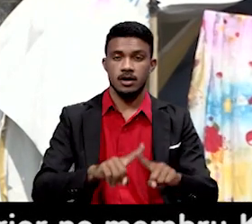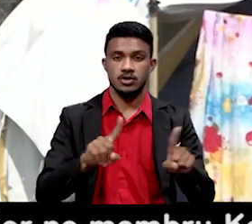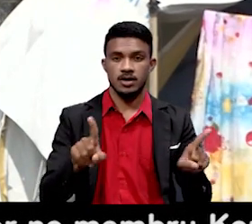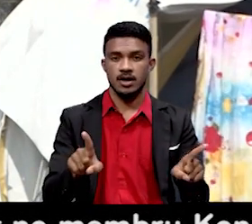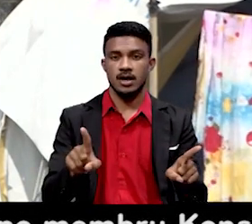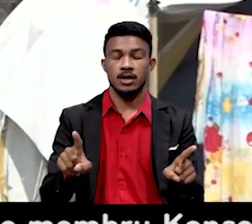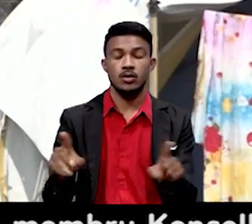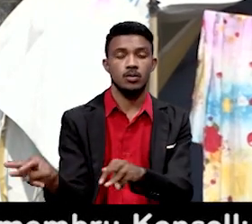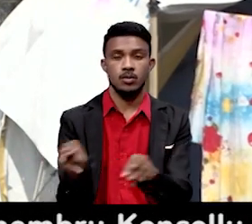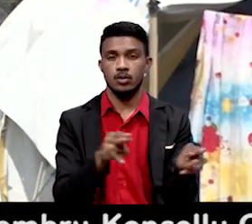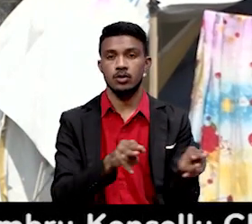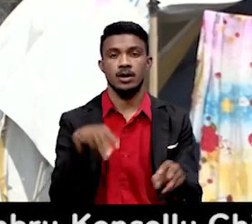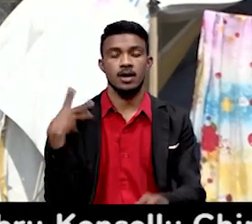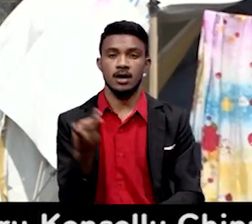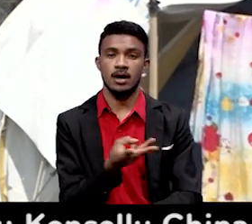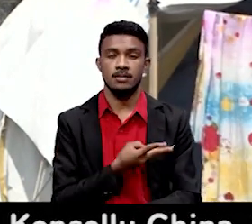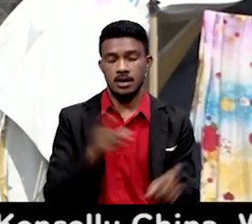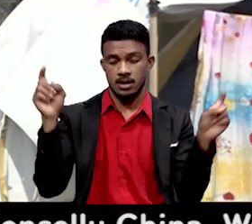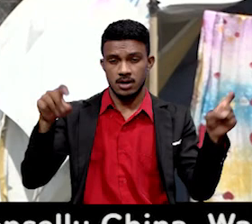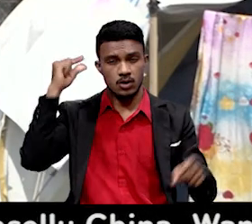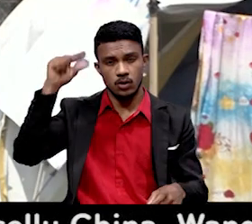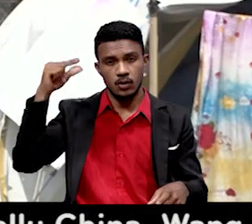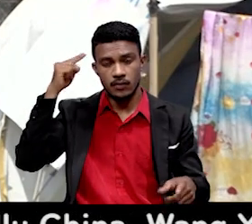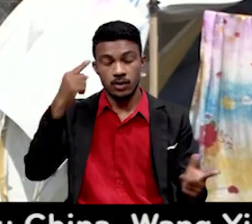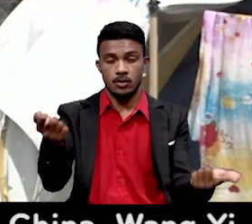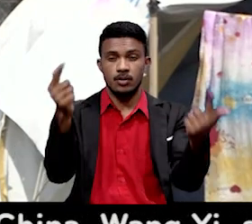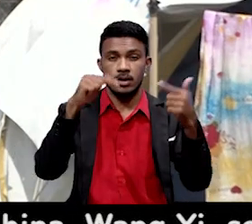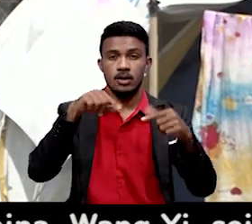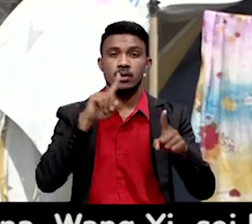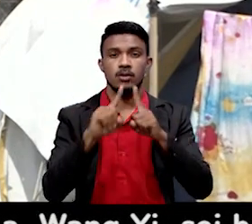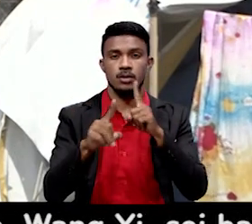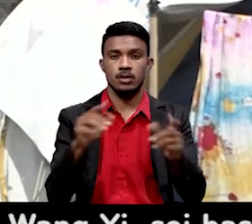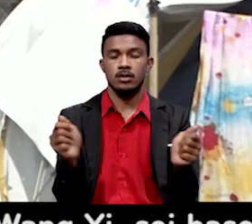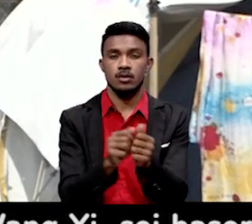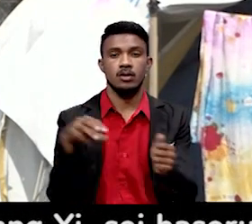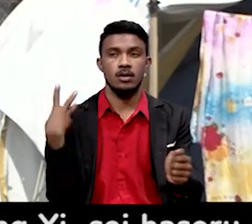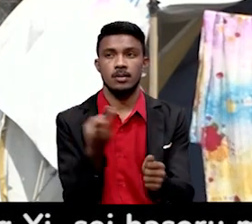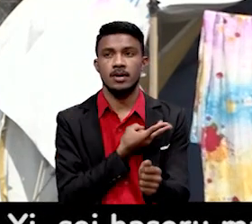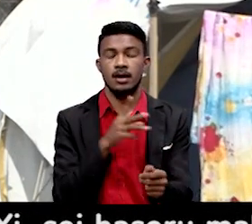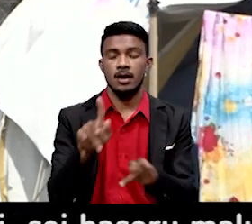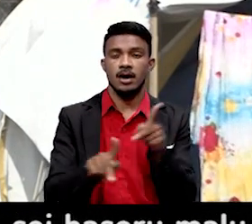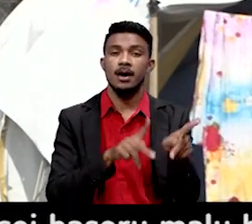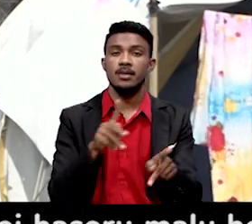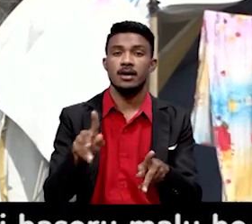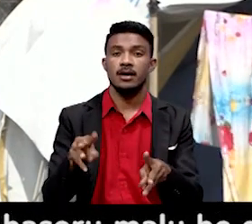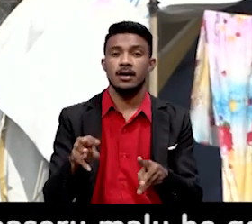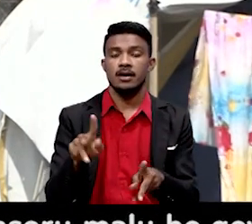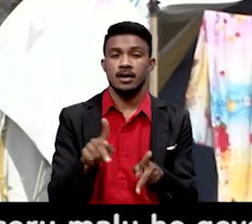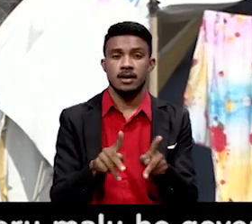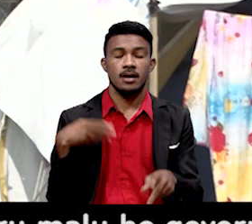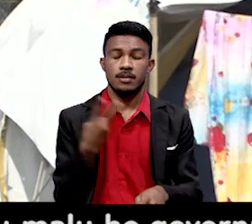muda ami tengki governu tu mai teng kalu dialog ami. Ami po bune atu ami muda na am ba